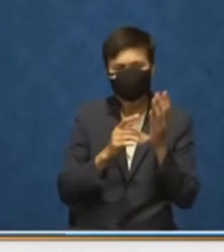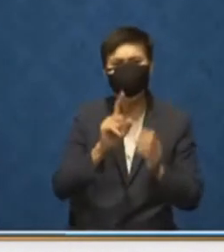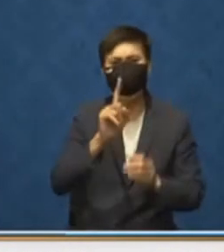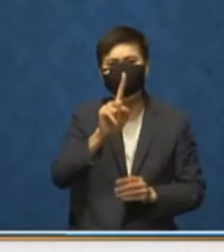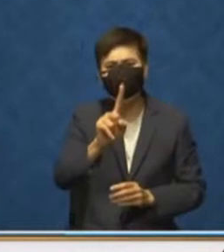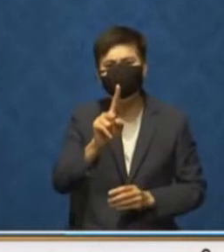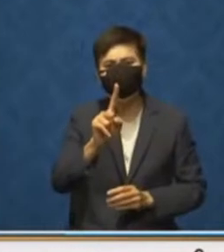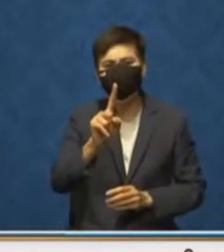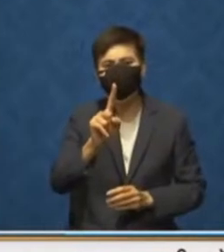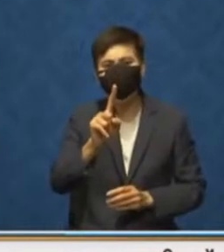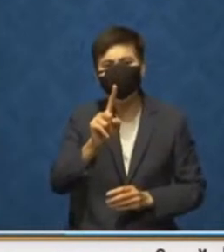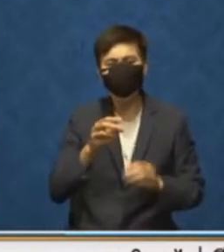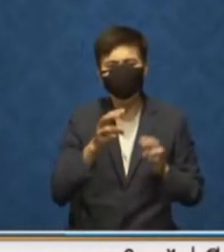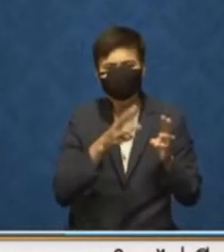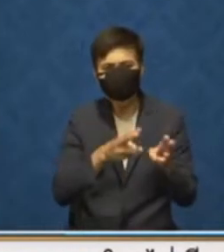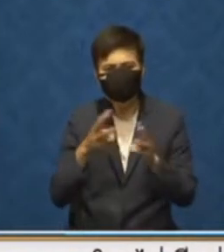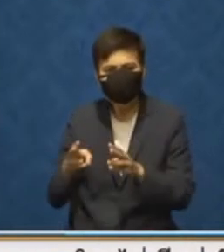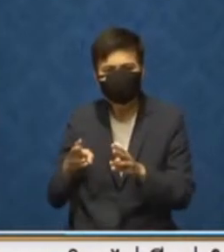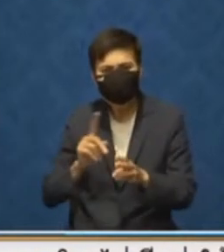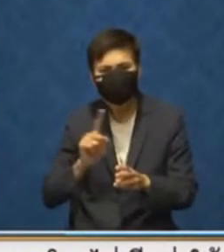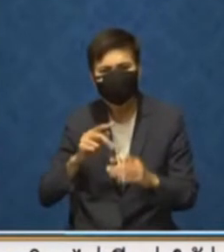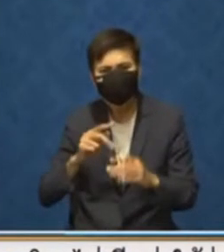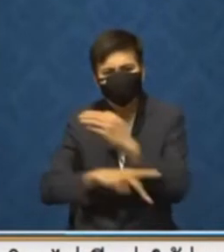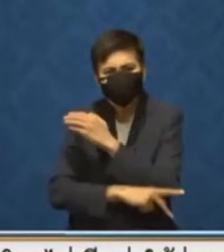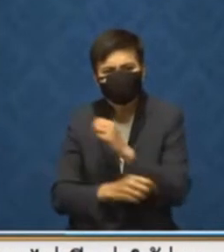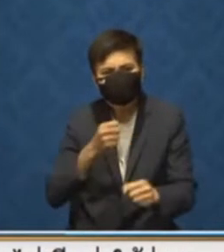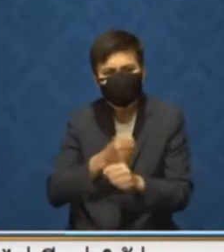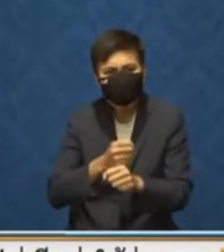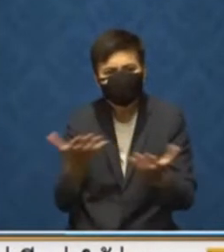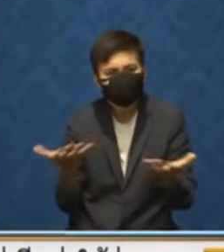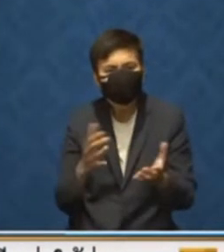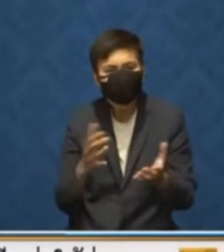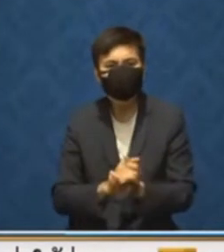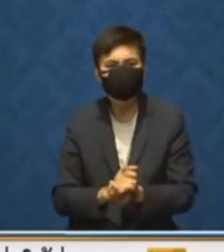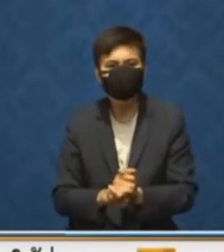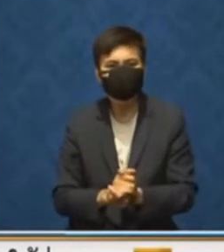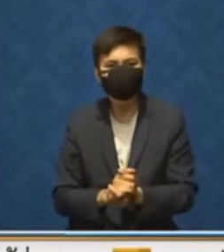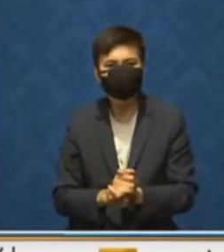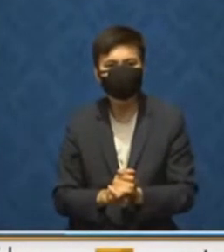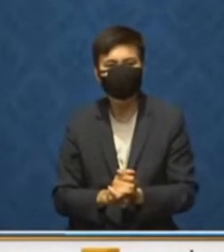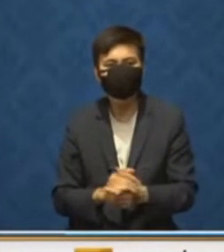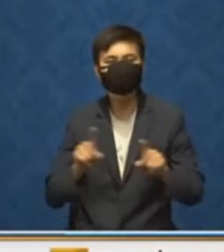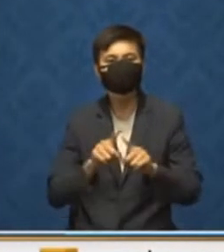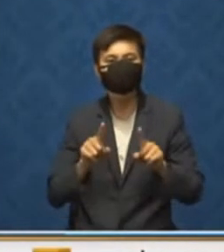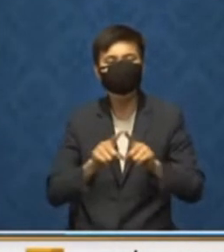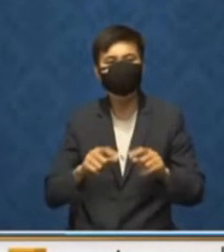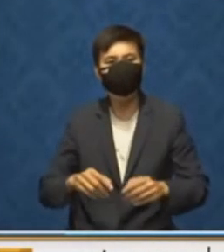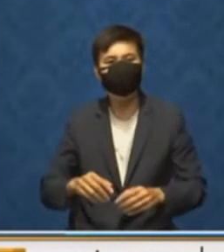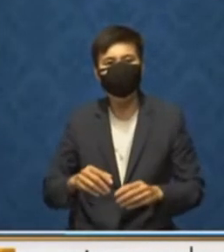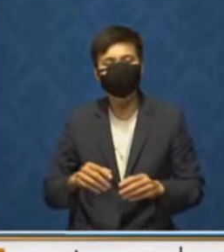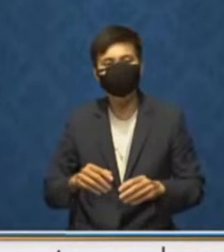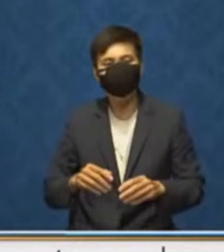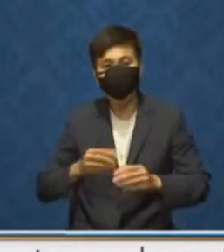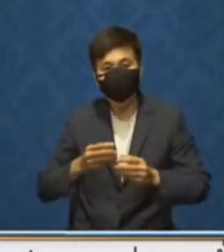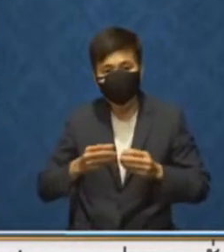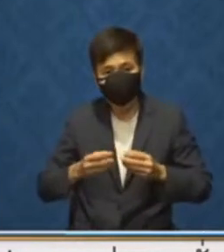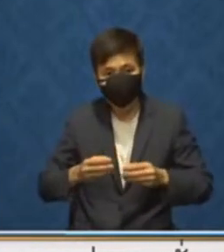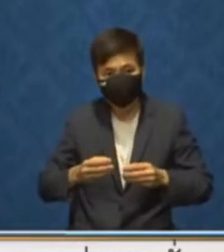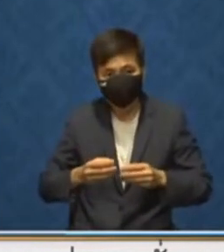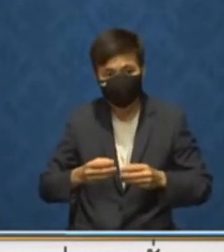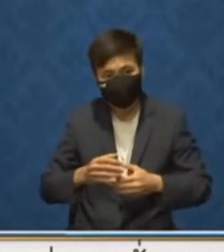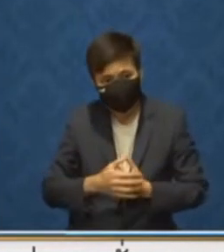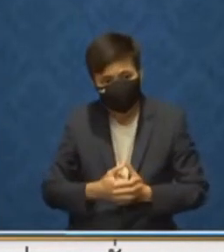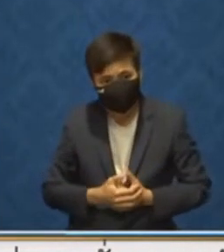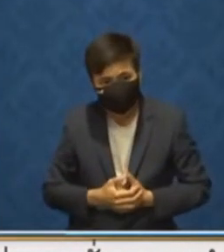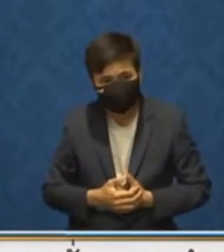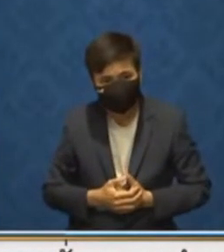จะทำวิธีการโป่งเขามีการปล่อยทำคล้ายๆกับพระเรียกประชานิยมปล่อยครั้งแรกนี้นะครับก็มี